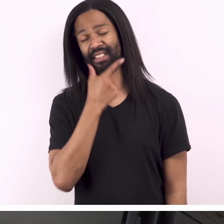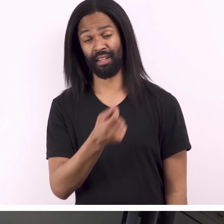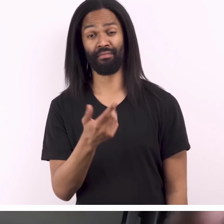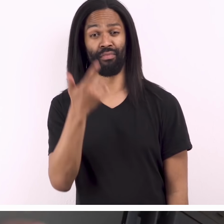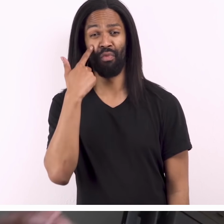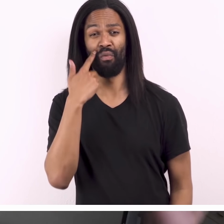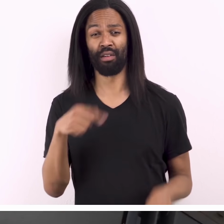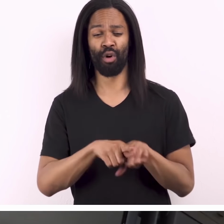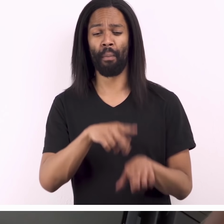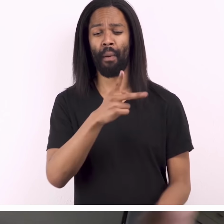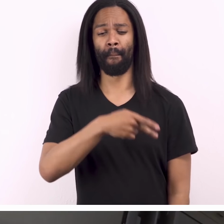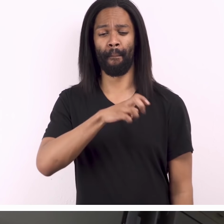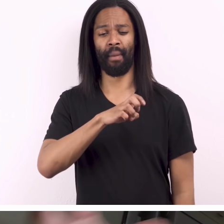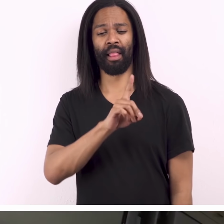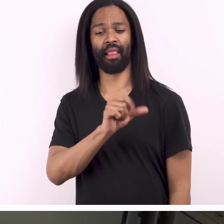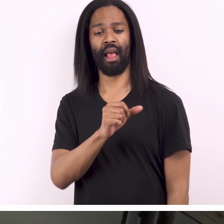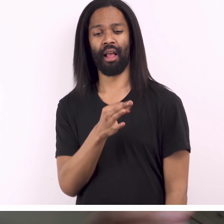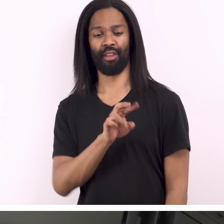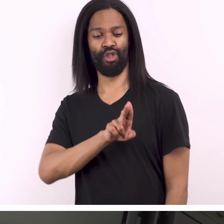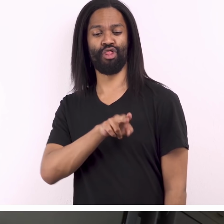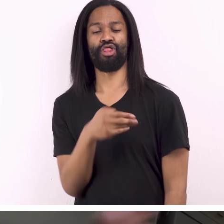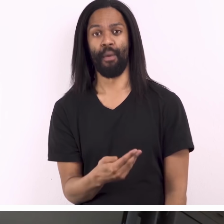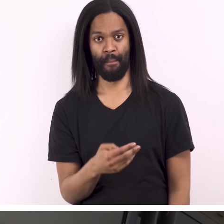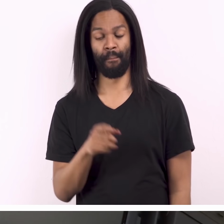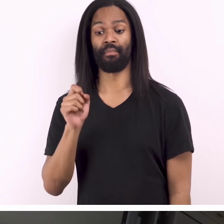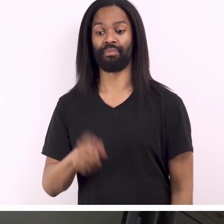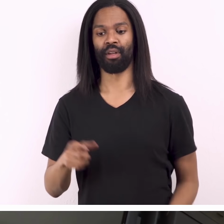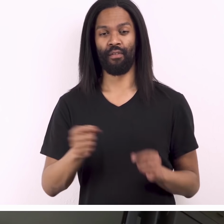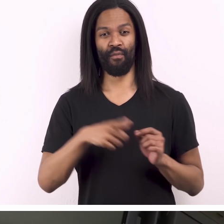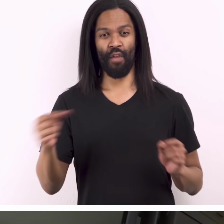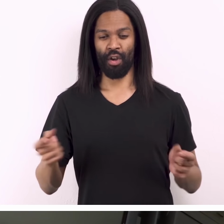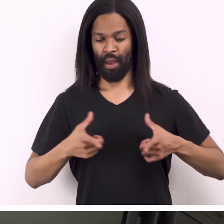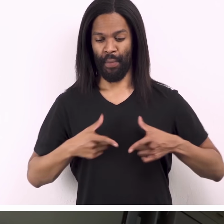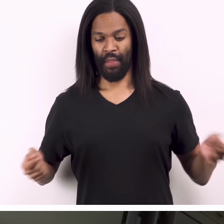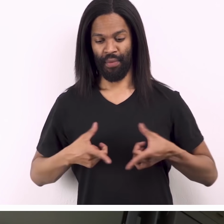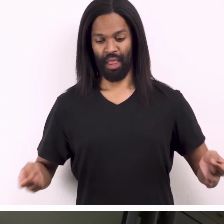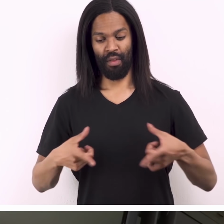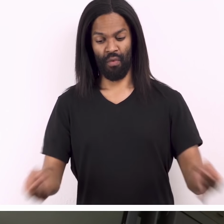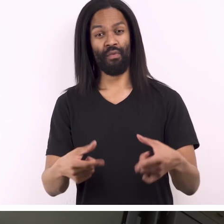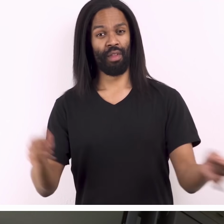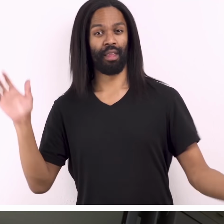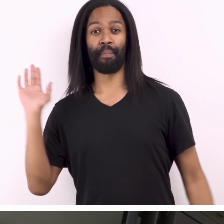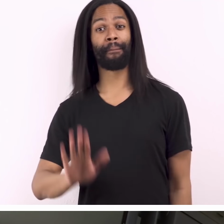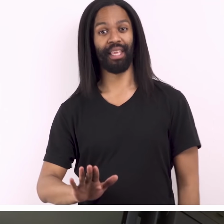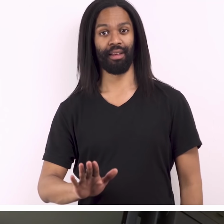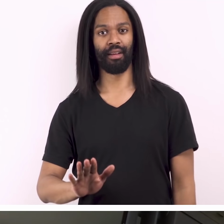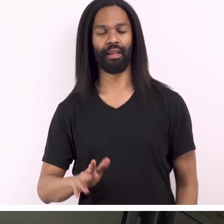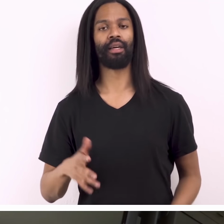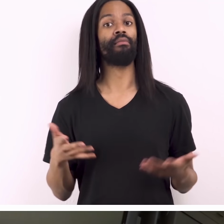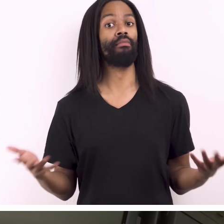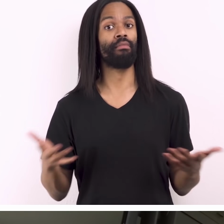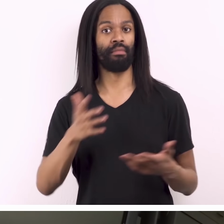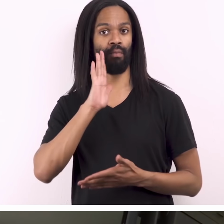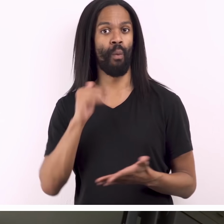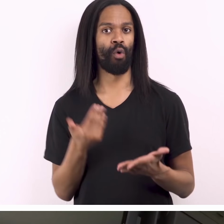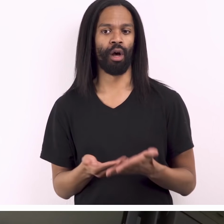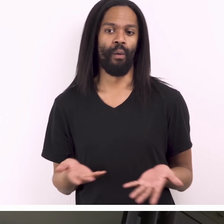Pedatum, il a ce feuillage extrêmement découpé. Donc du coup, celui-ci, en gros,